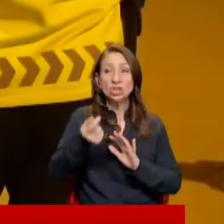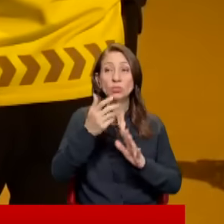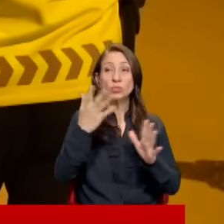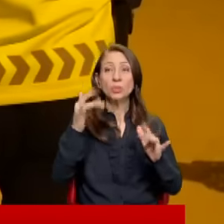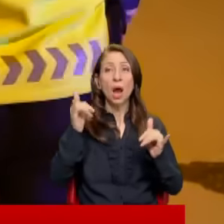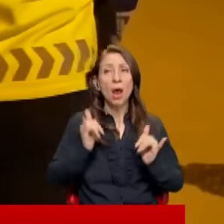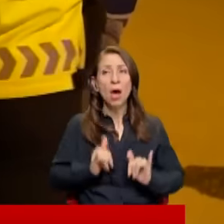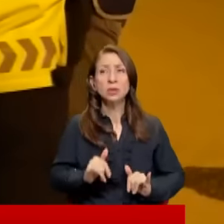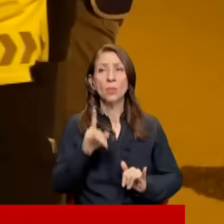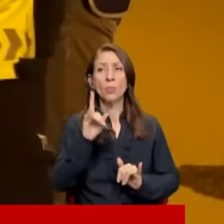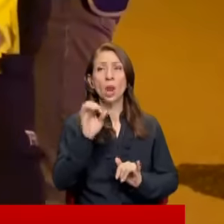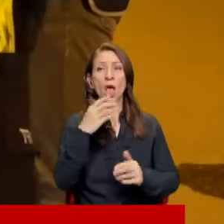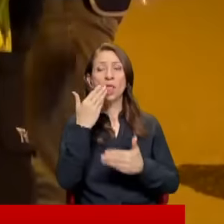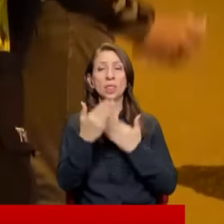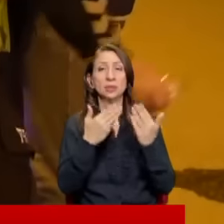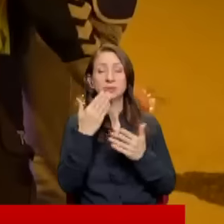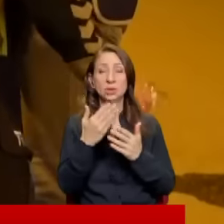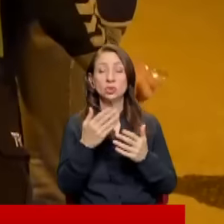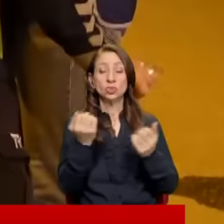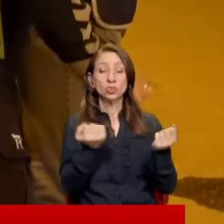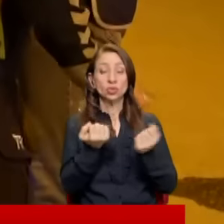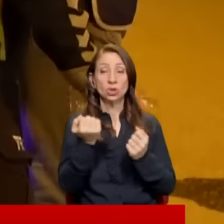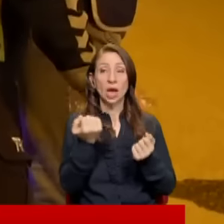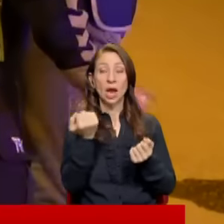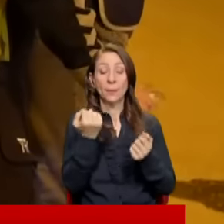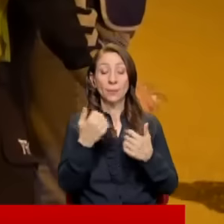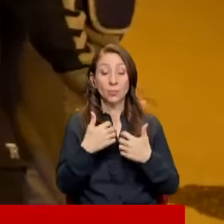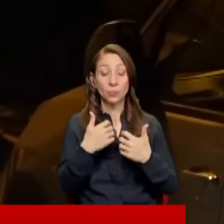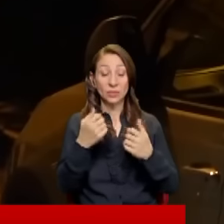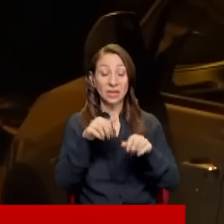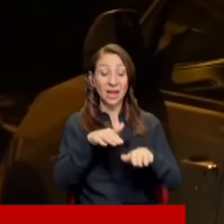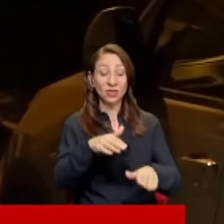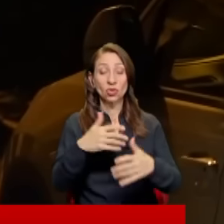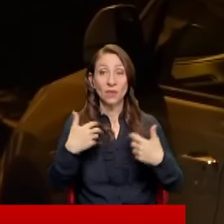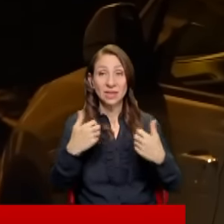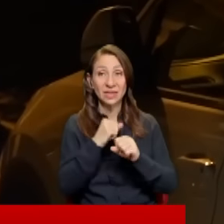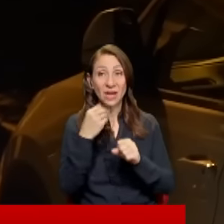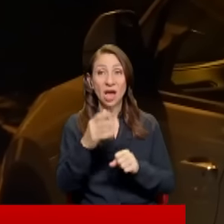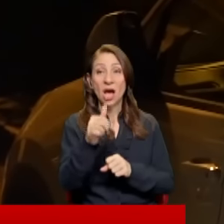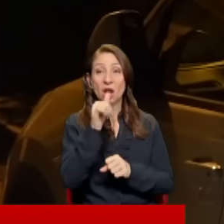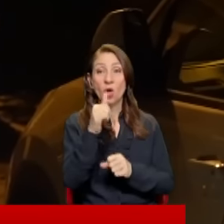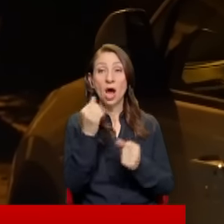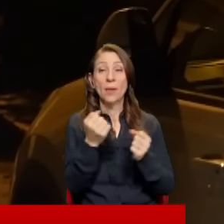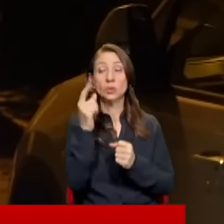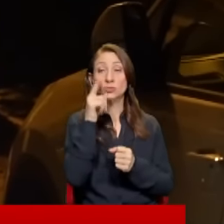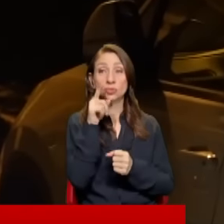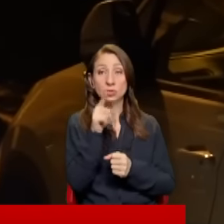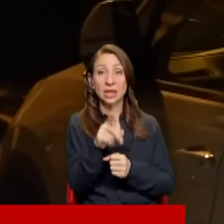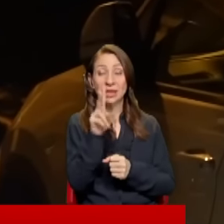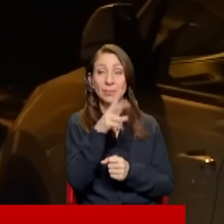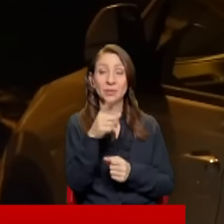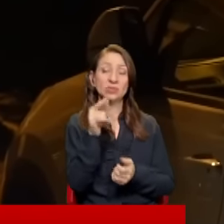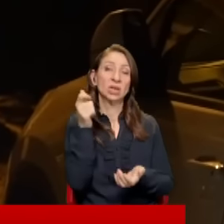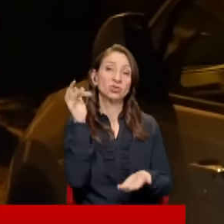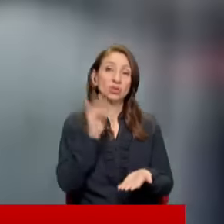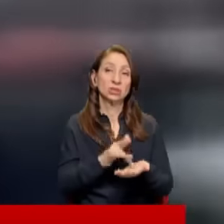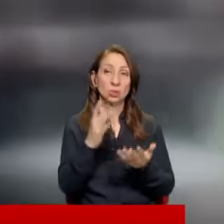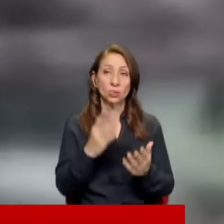büyük bir rahatlıkla bu sözlerle anlattı sürücüye trafik güvenliğini tehlikeye atmak alkollü araç kullanmaktan 20.000 lira